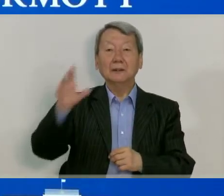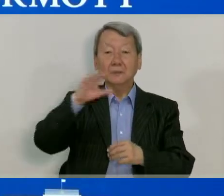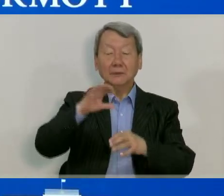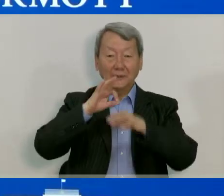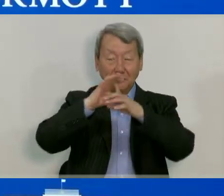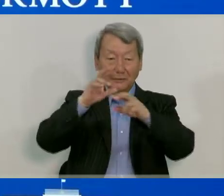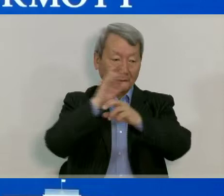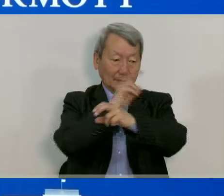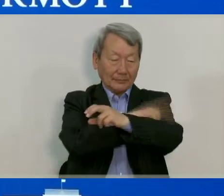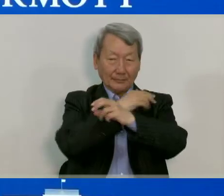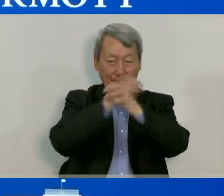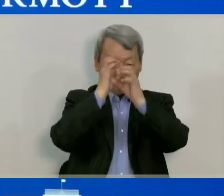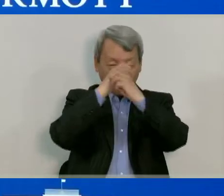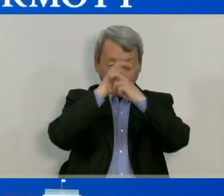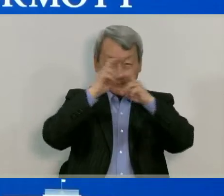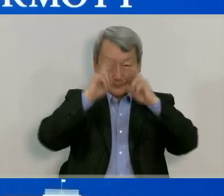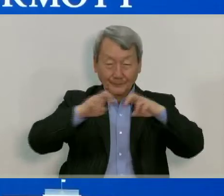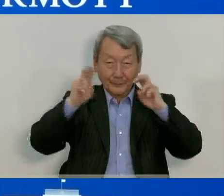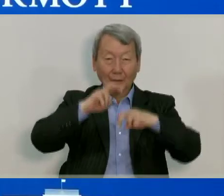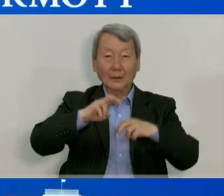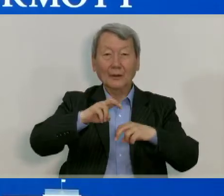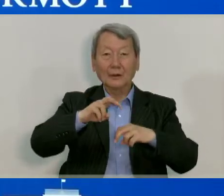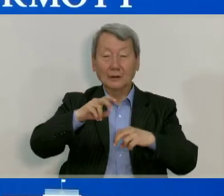Проведено исследование за последние сутки